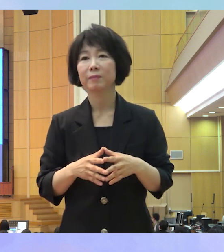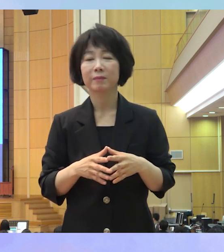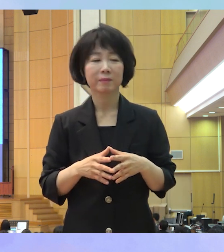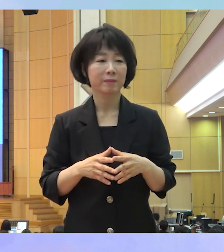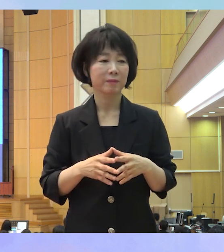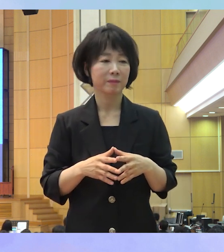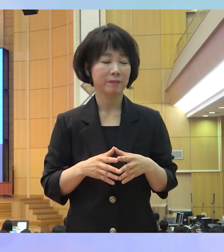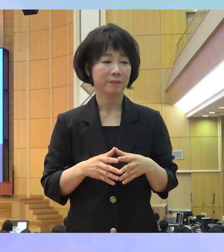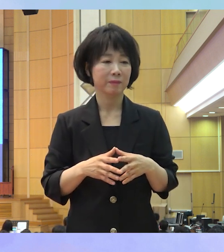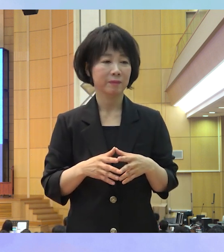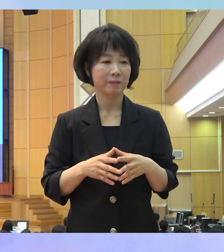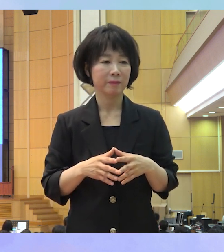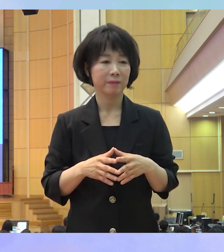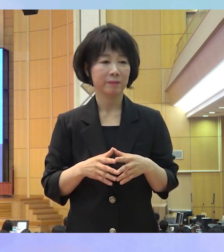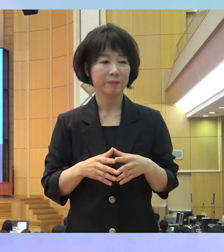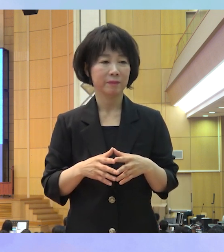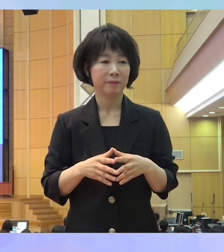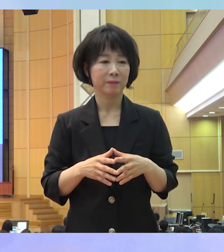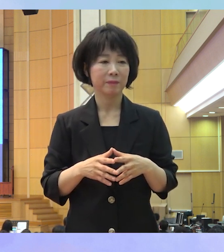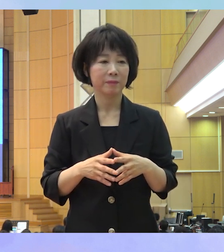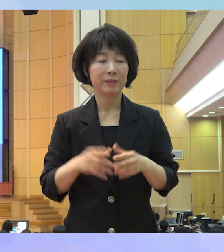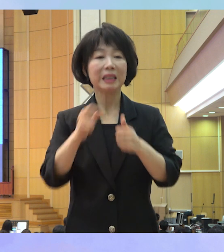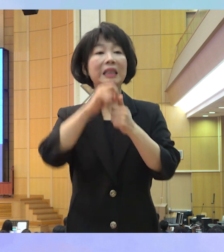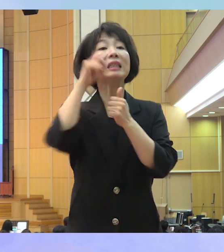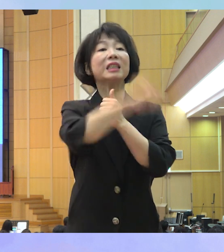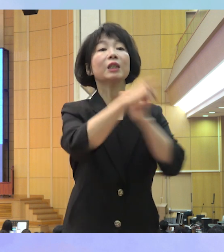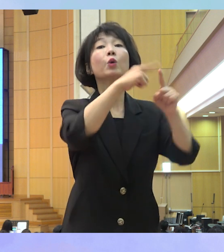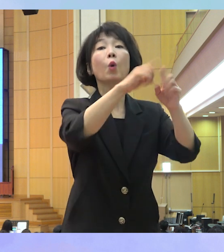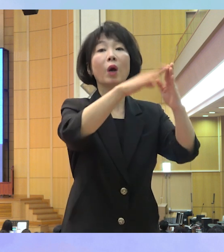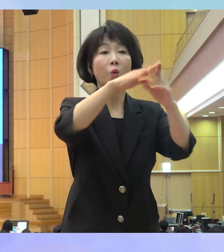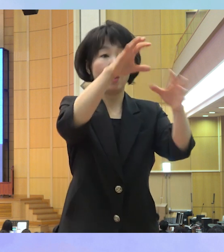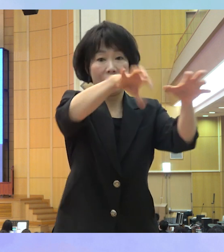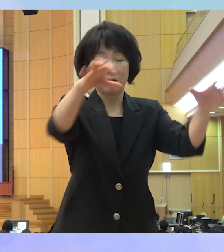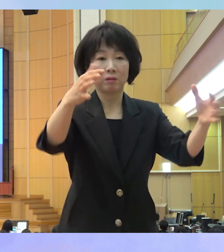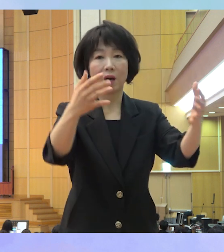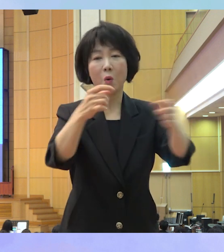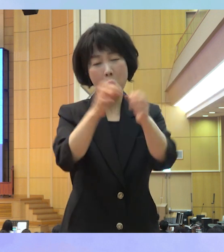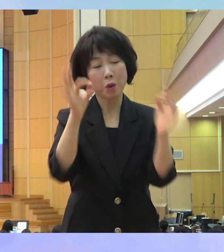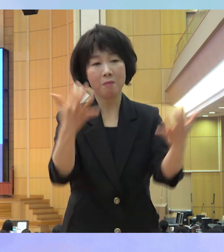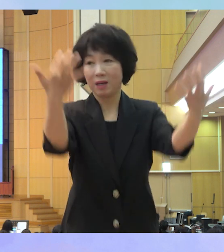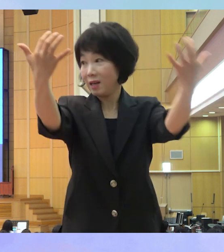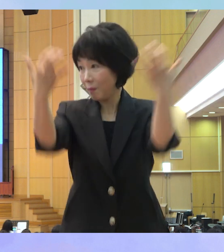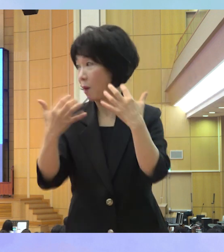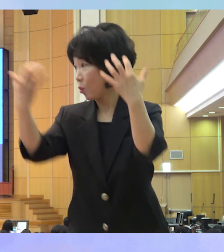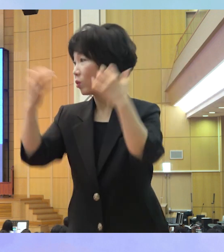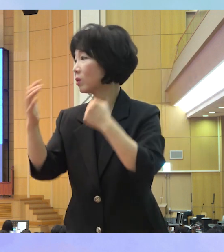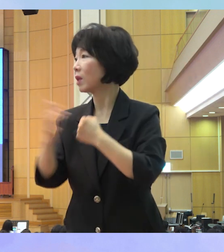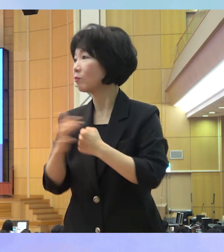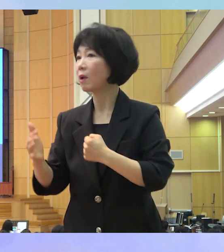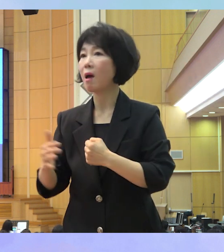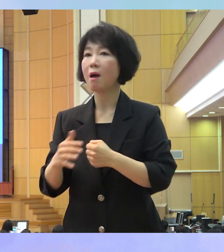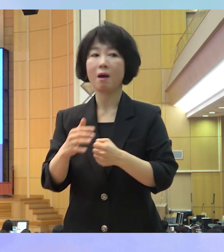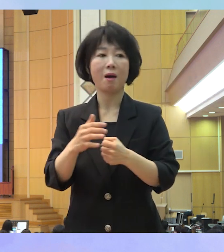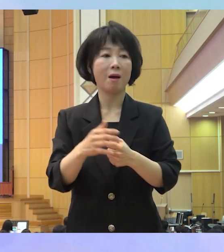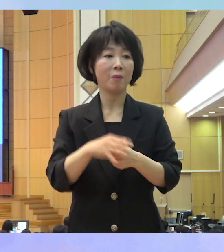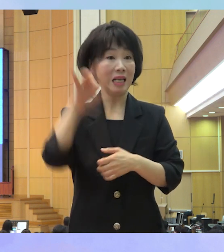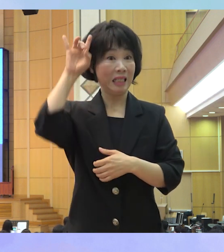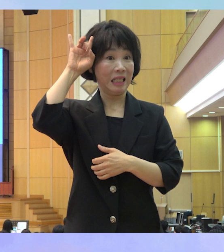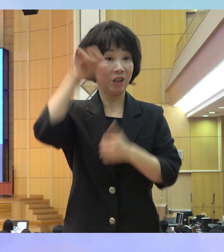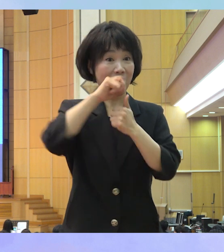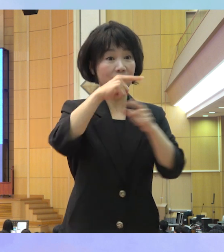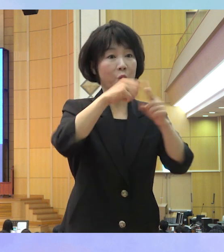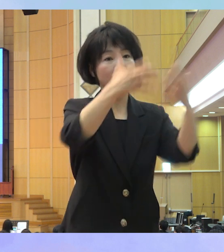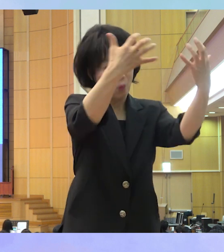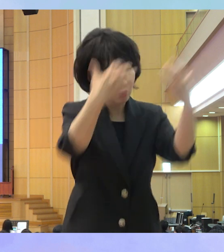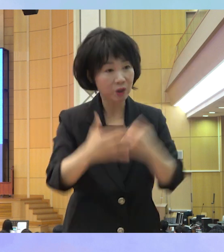손님이기 전에 우리 같은 교인 성도지만 그래도 또 오랜만에 오시는 거니까 우리 그분들 인천지교회 반갑습니다.